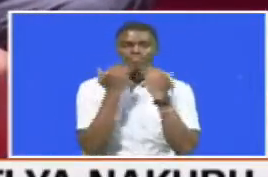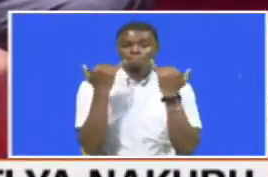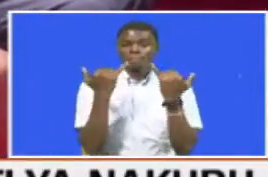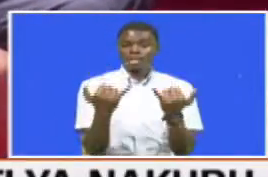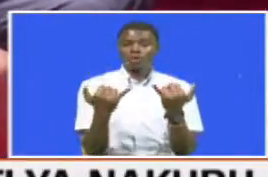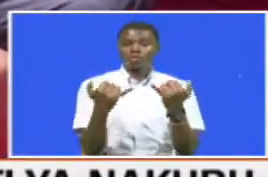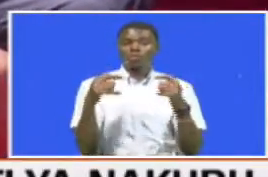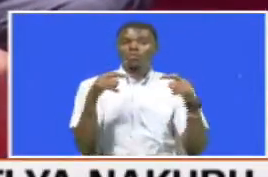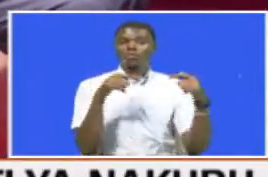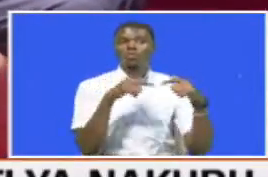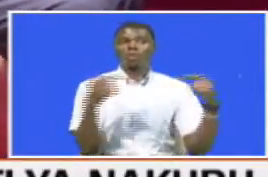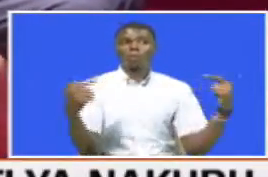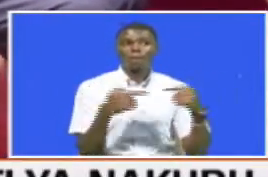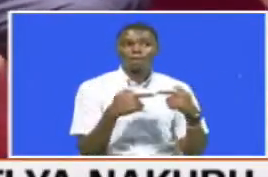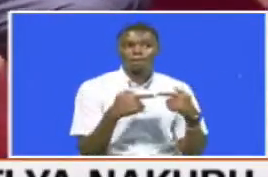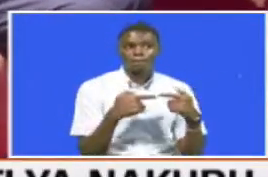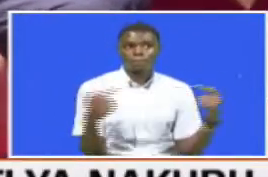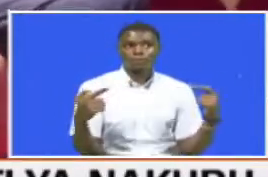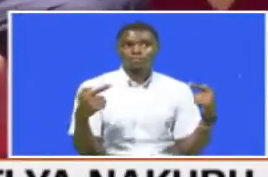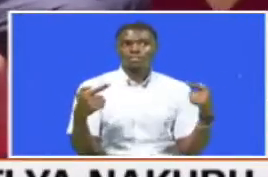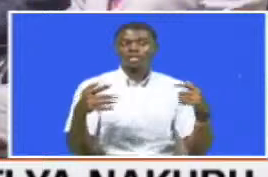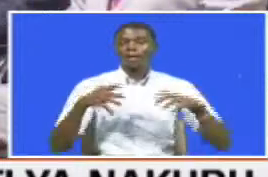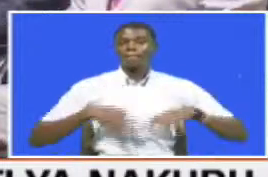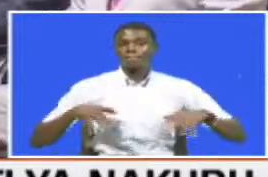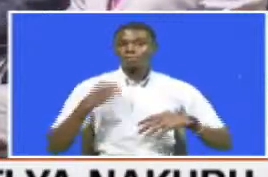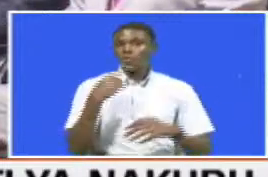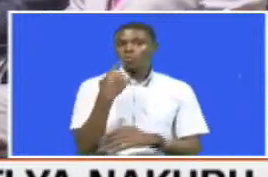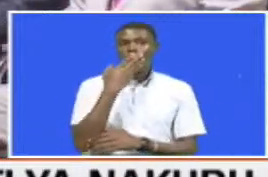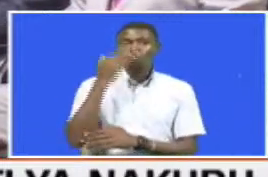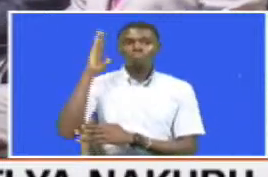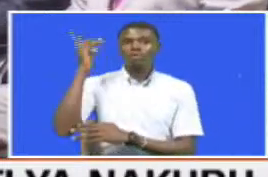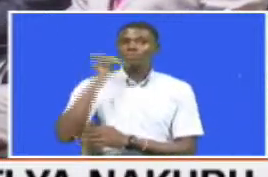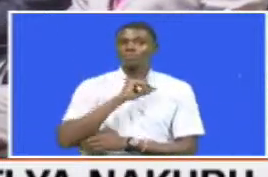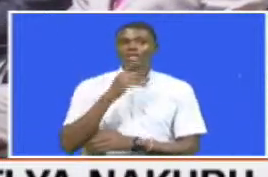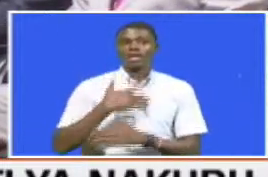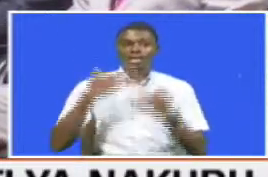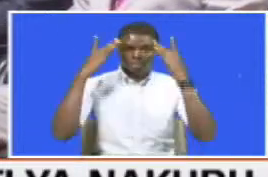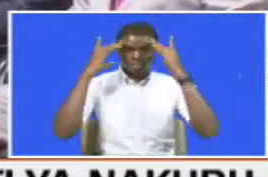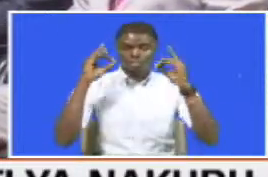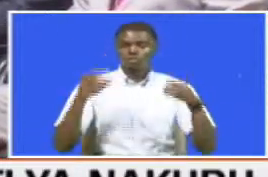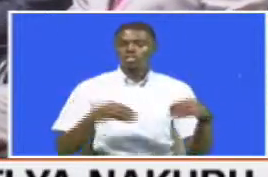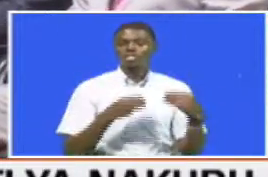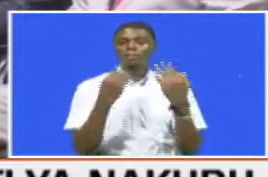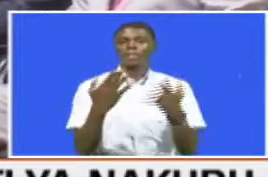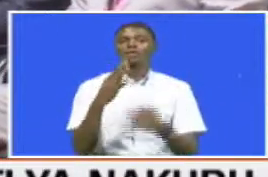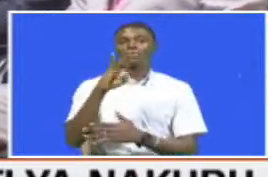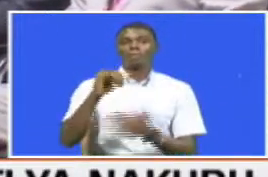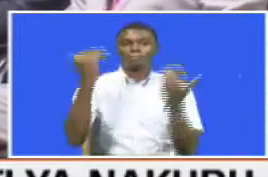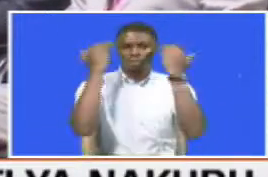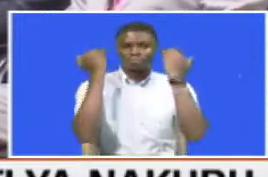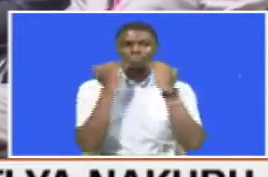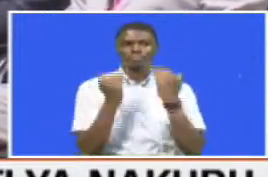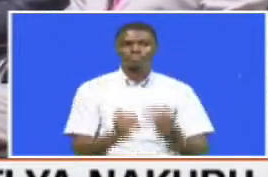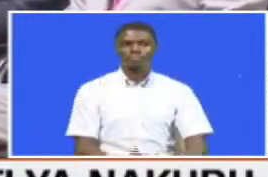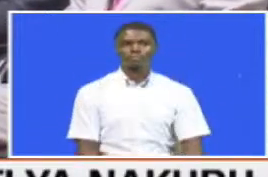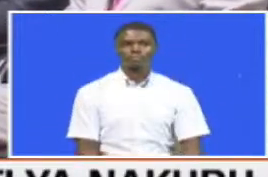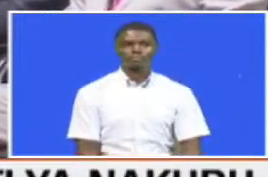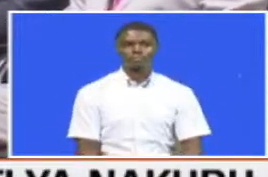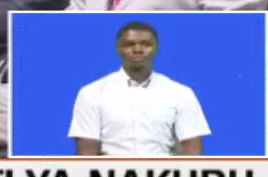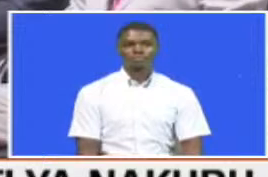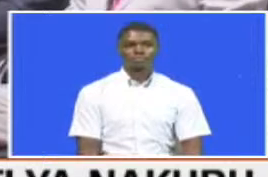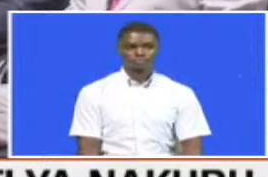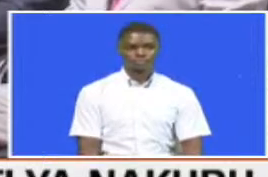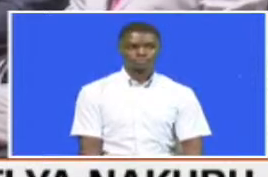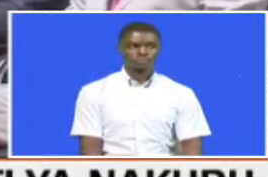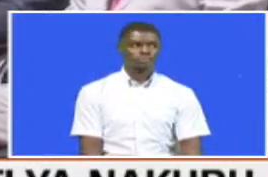kupinga orodha ya mawaziri waliokwisha kula kiapo na uamuzi utakaotolewa na mahakama. Bramwell Bire,